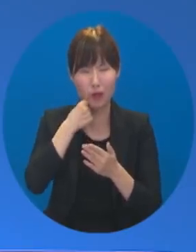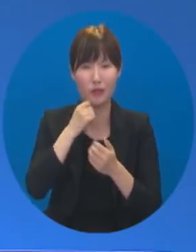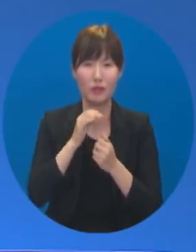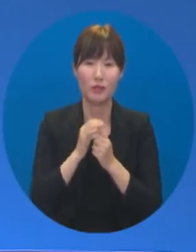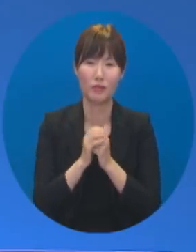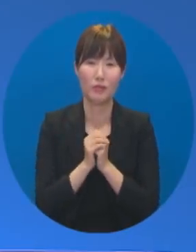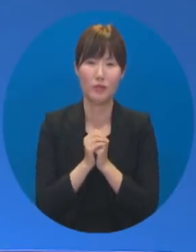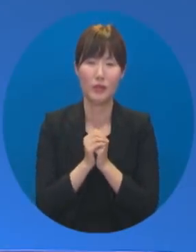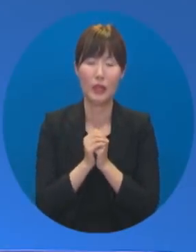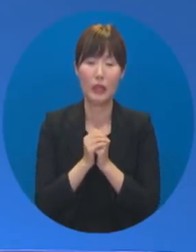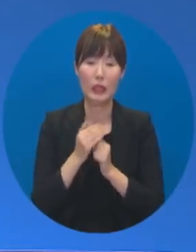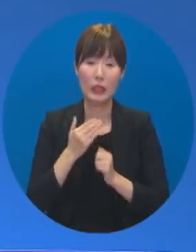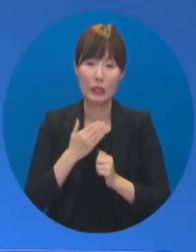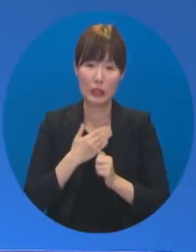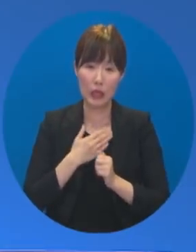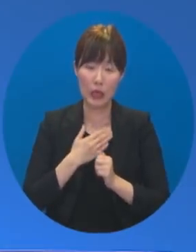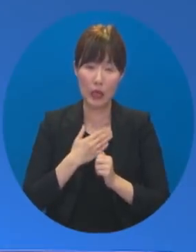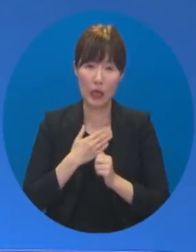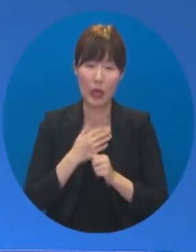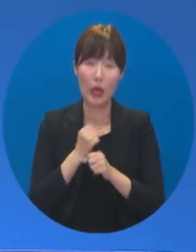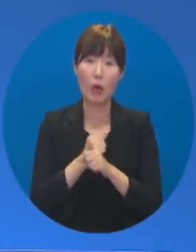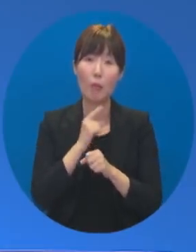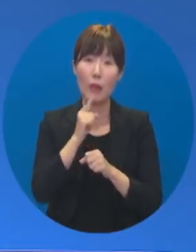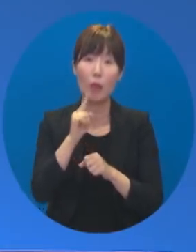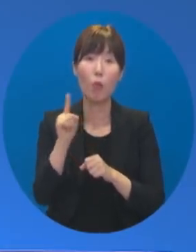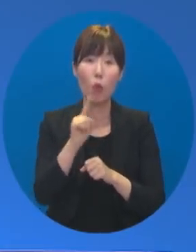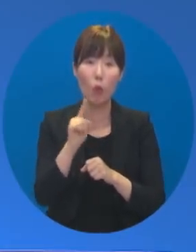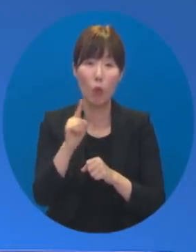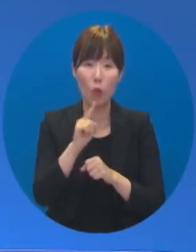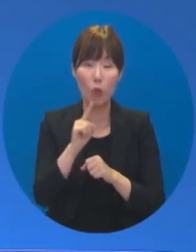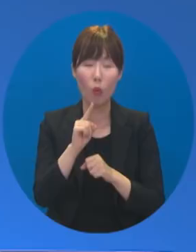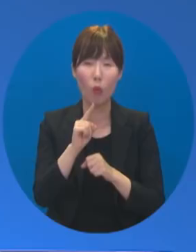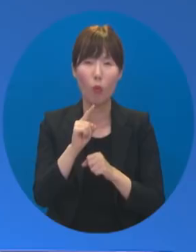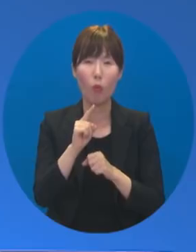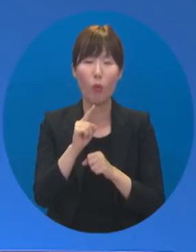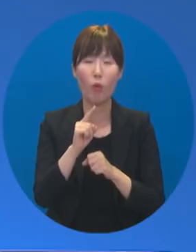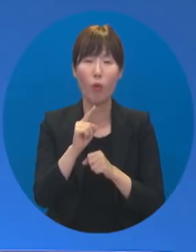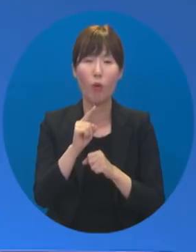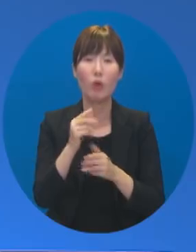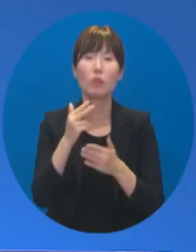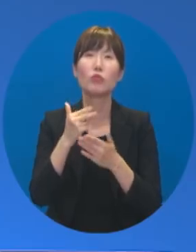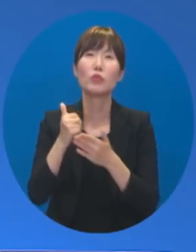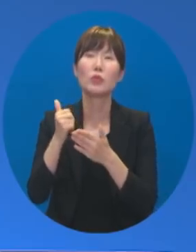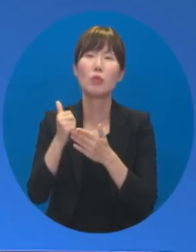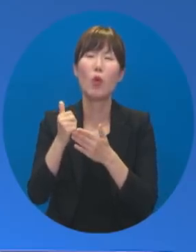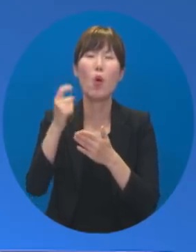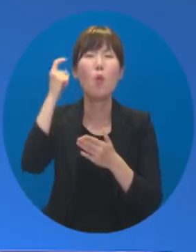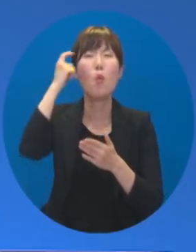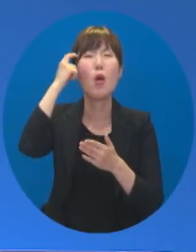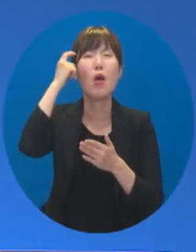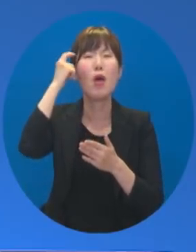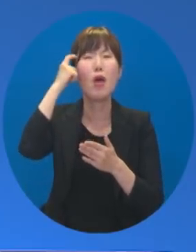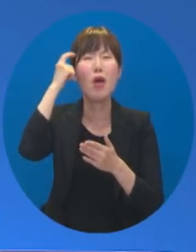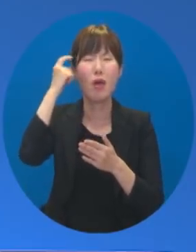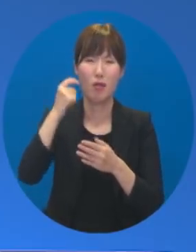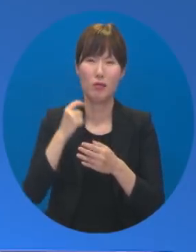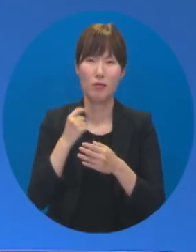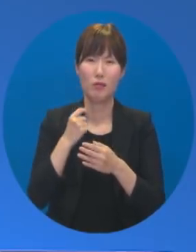내뱉었던 말이 주님, 왜 그러셨어요? 왜